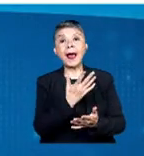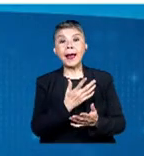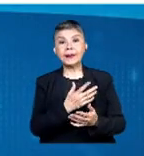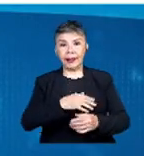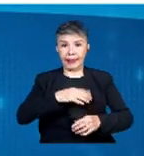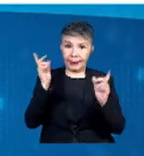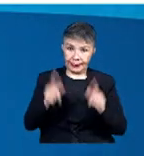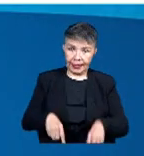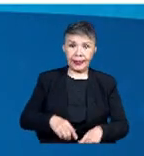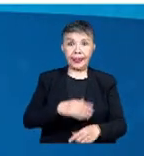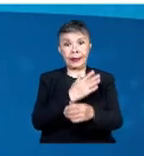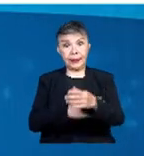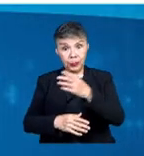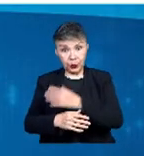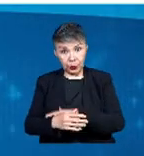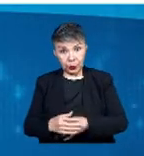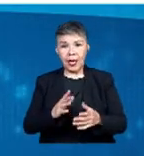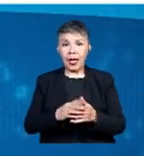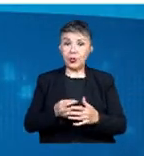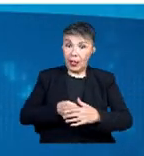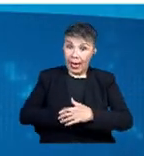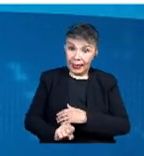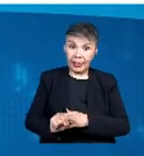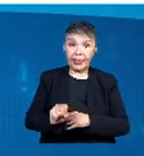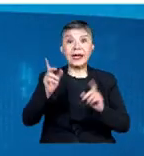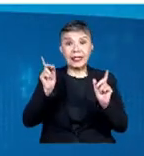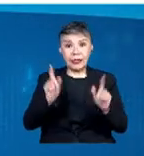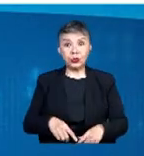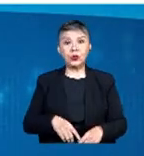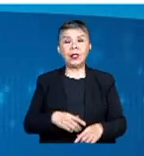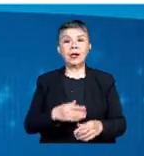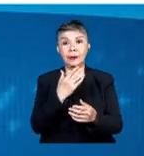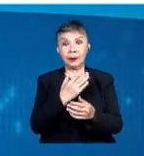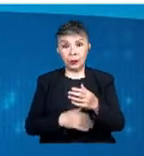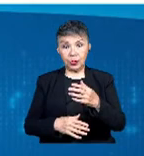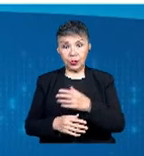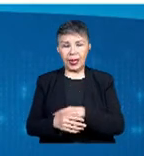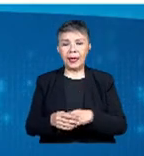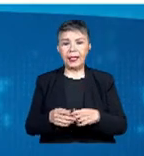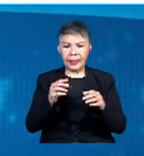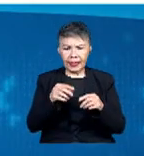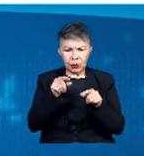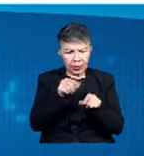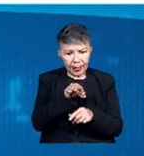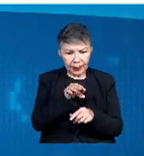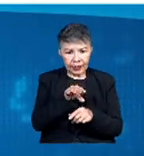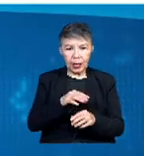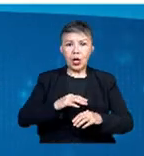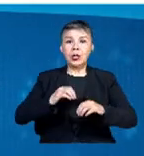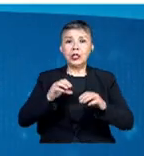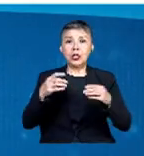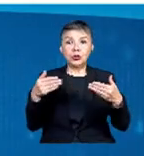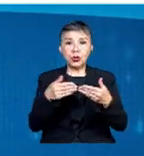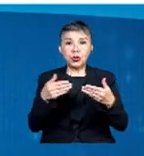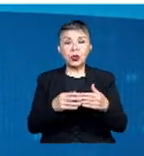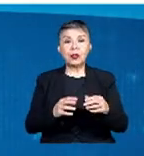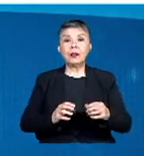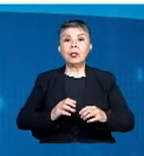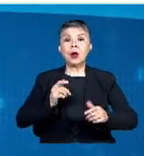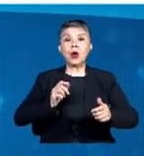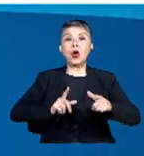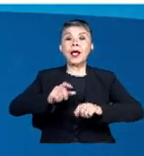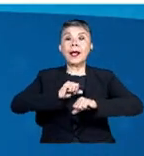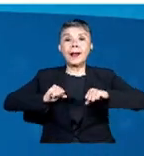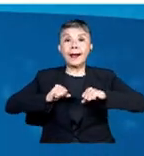butuh waktu pada akhirnya ya untuk mengetahui mereka potensinya di cabang olahraga apa dan juga potensinya